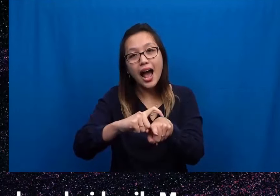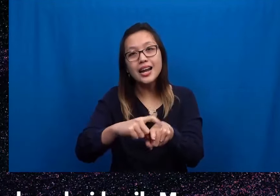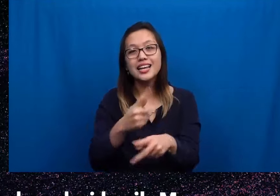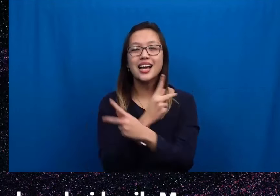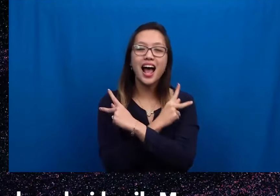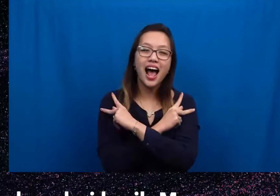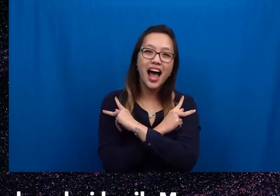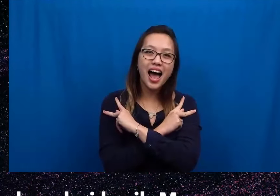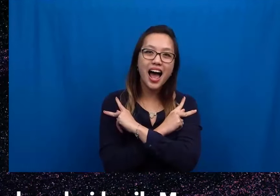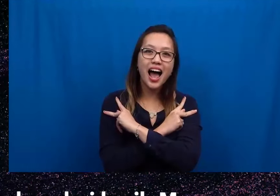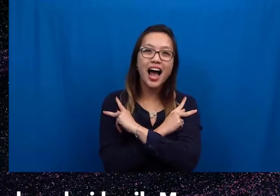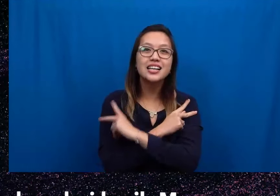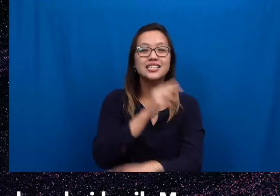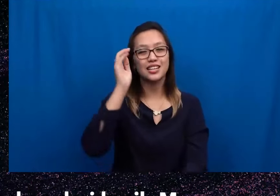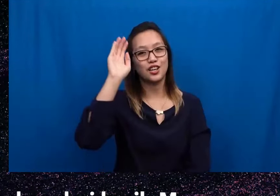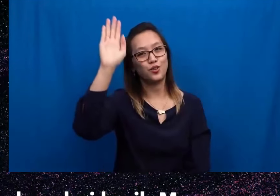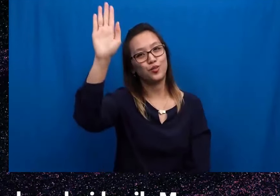dari